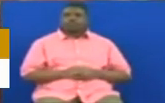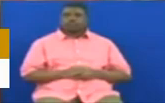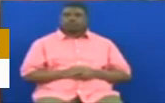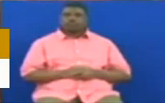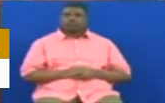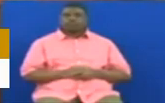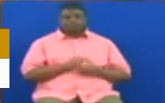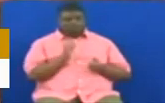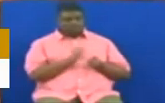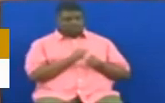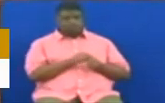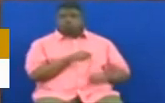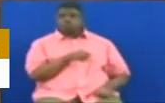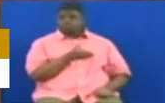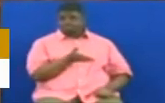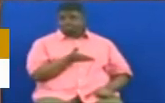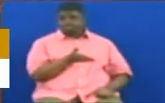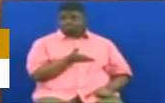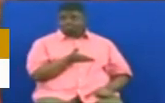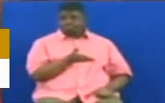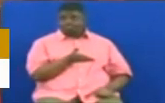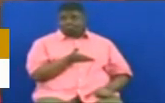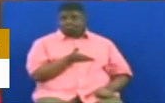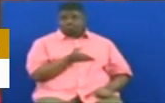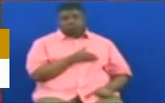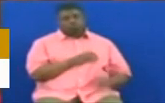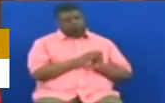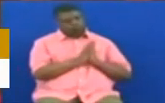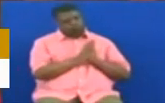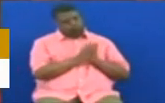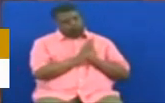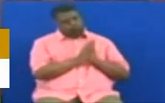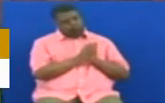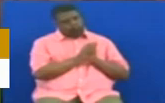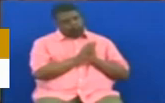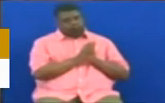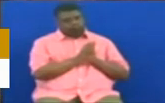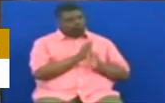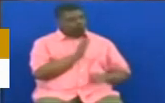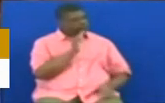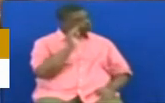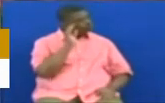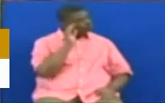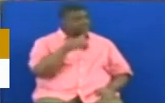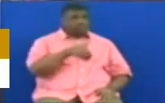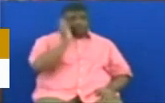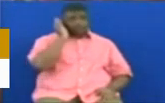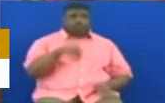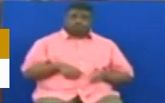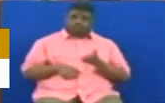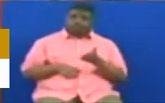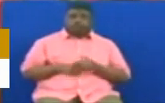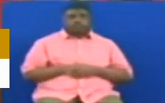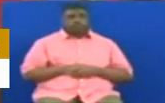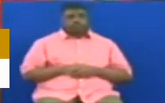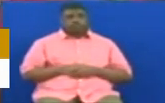wa jambo hili. Kwa kweli tunashukuru sana serikali kwa usikivu, kwa sababu